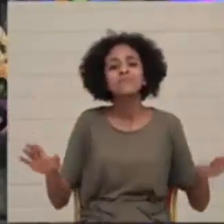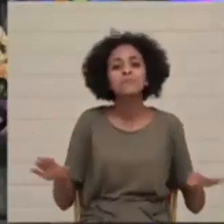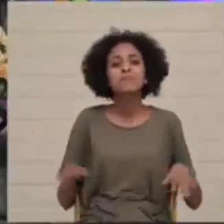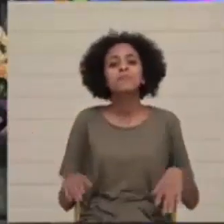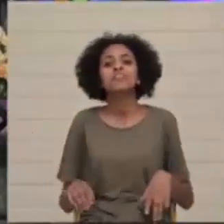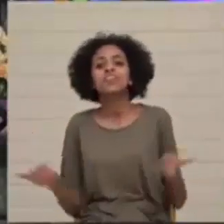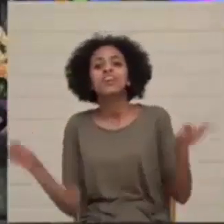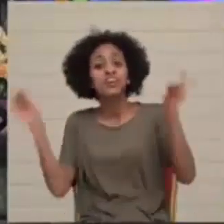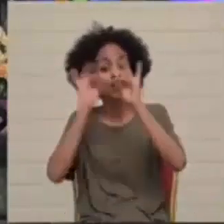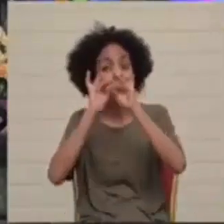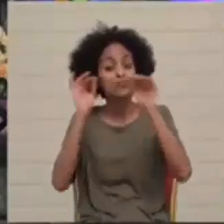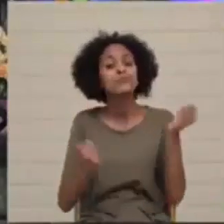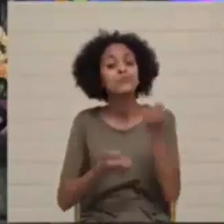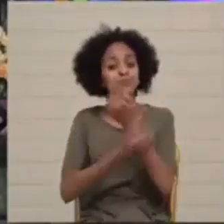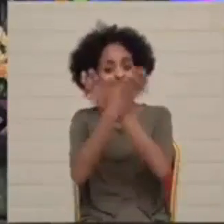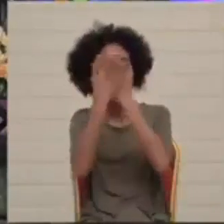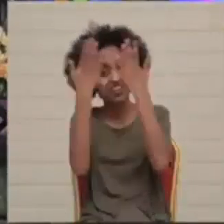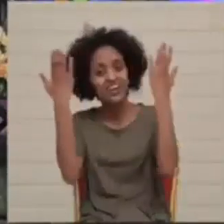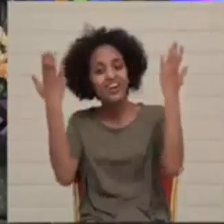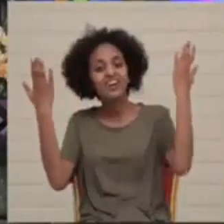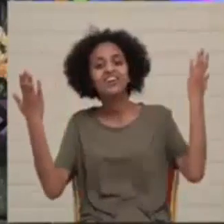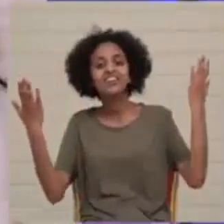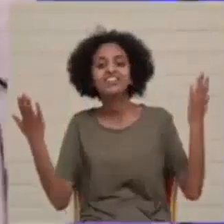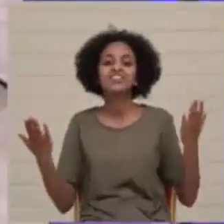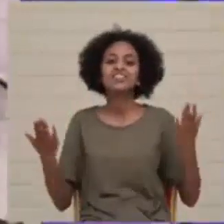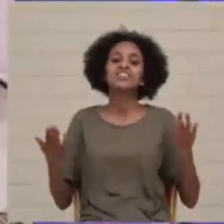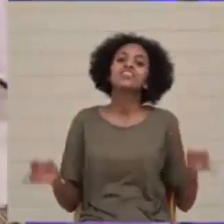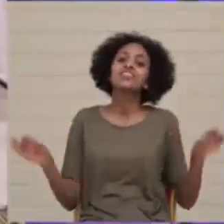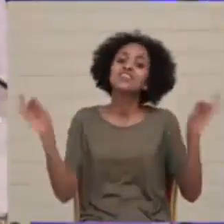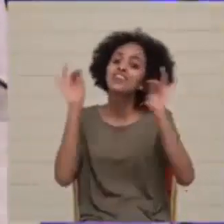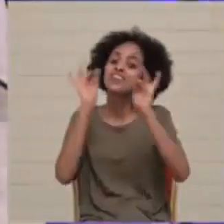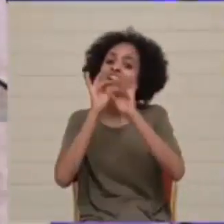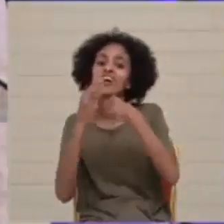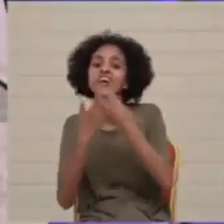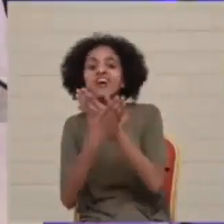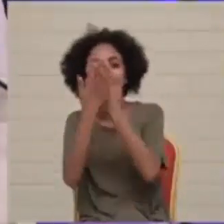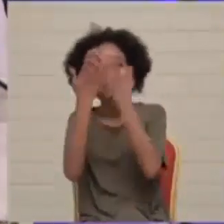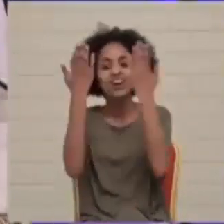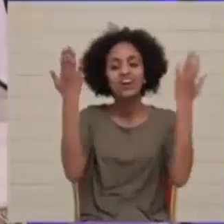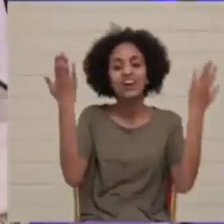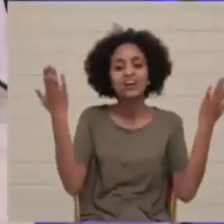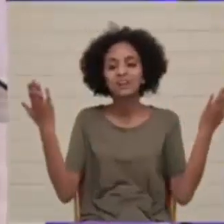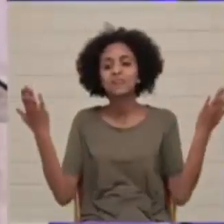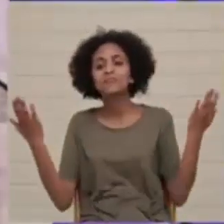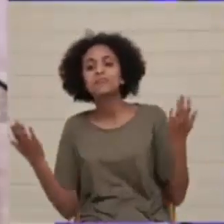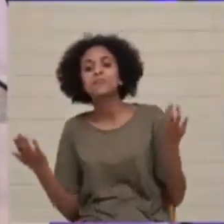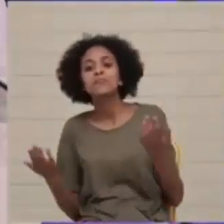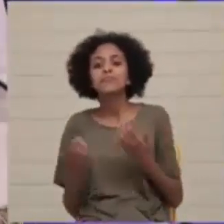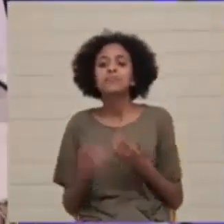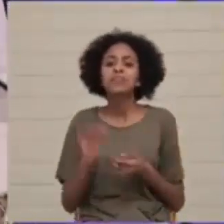ይነጋል ለሊቱ ይነጋል ለሊቱ ይነጋል